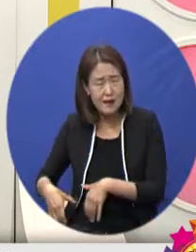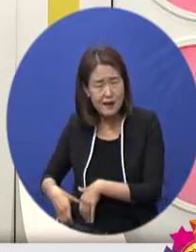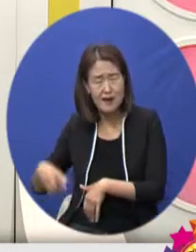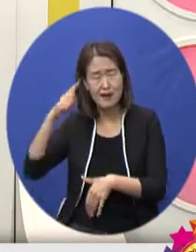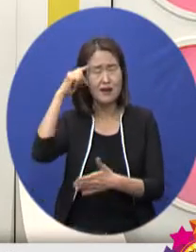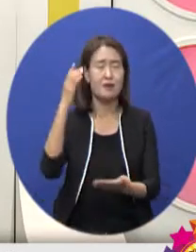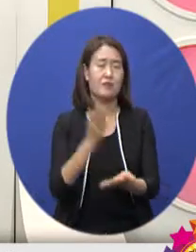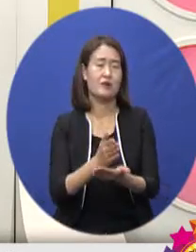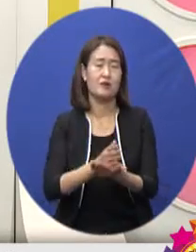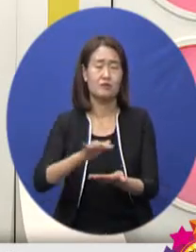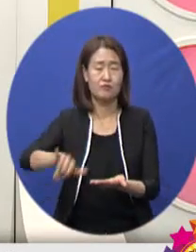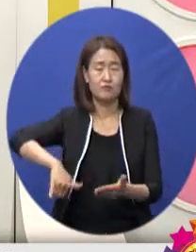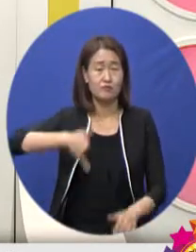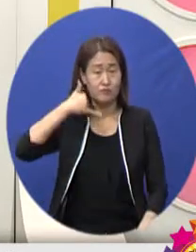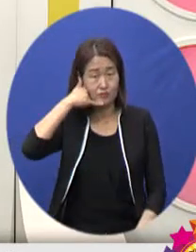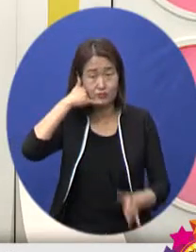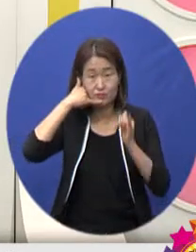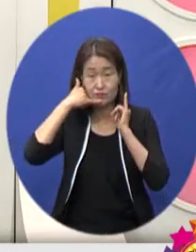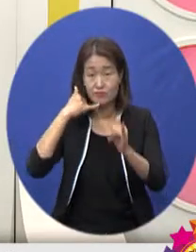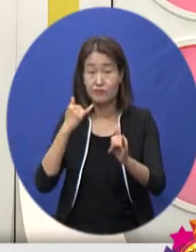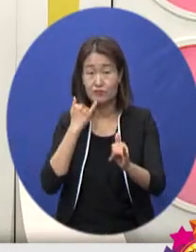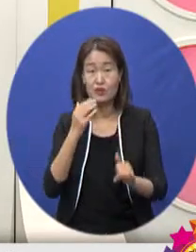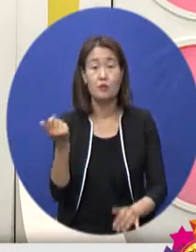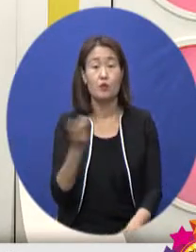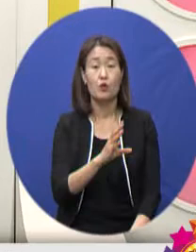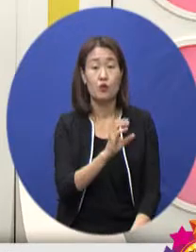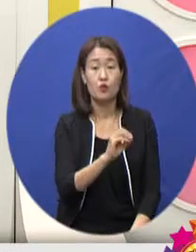분들 수화기를 들으시면 되겠습니다. 네.